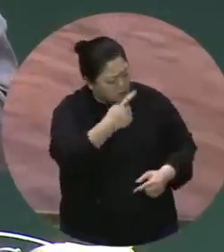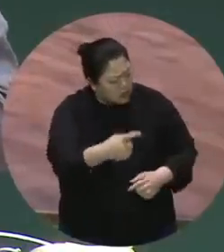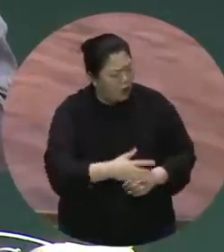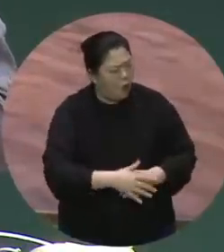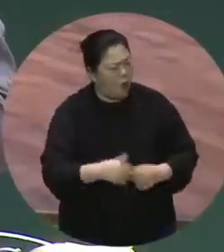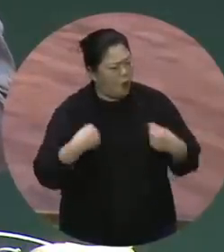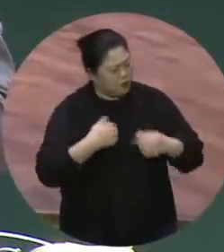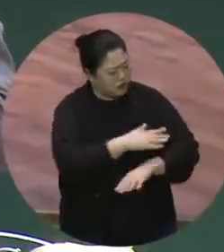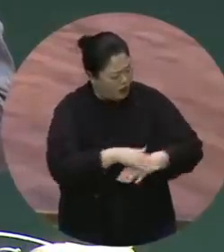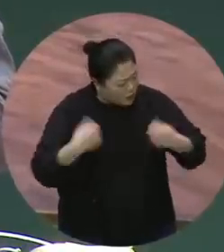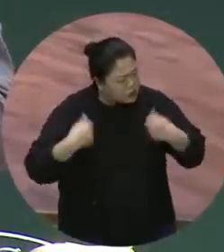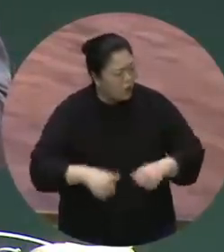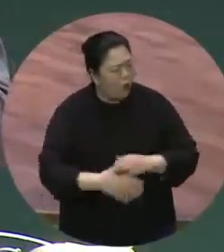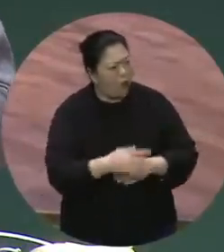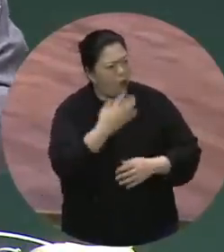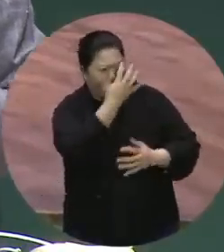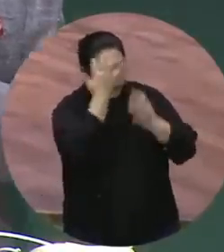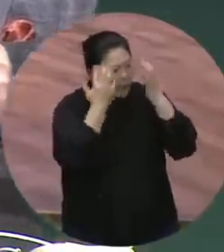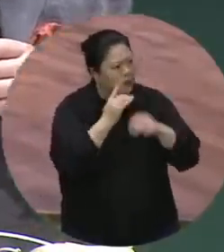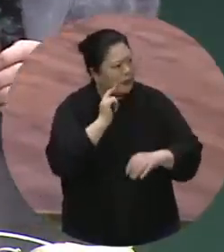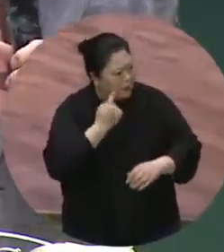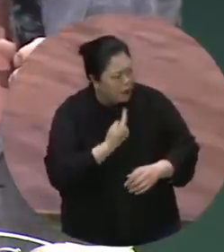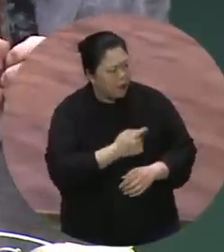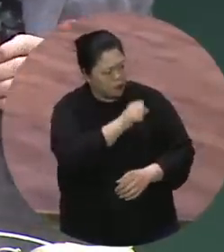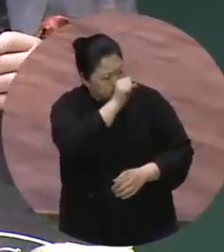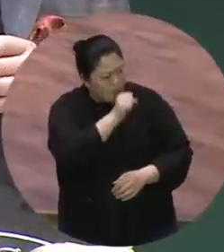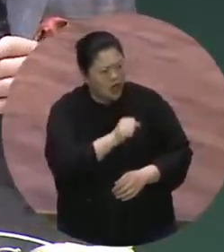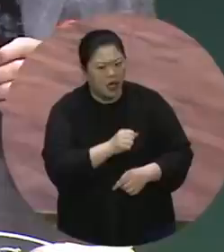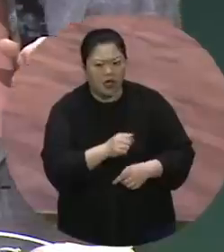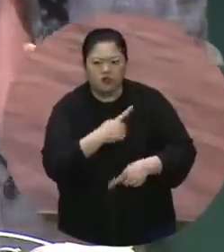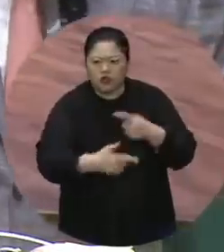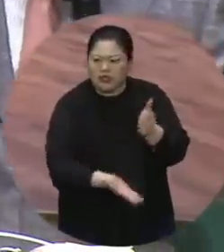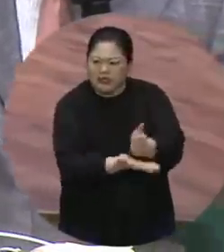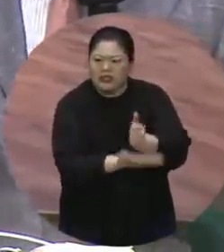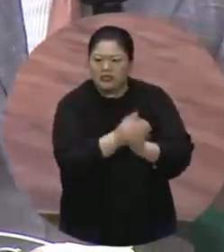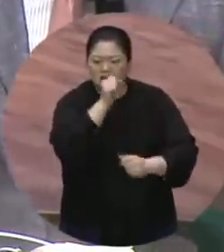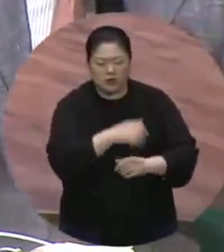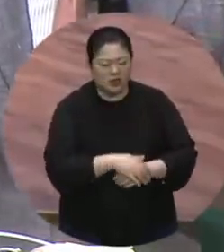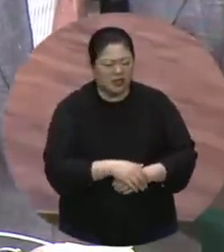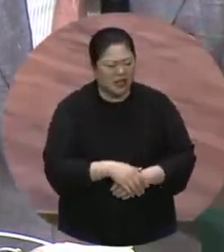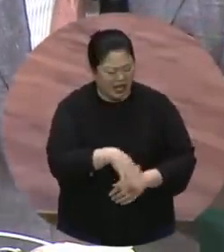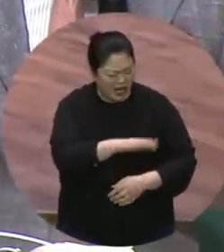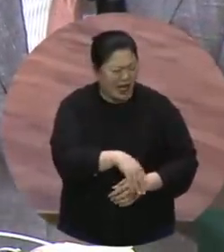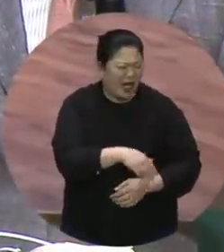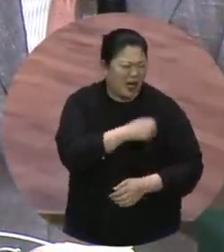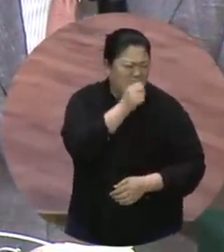있어. 이게 칭찬해. 자녀들에게 칭찬해.